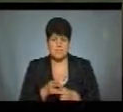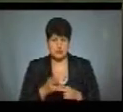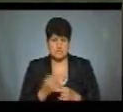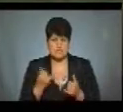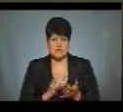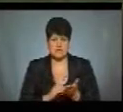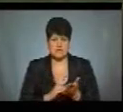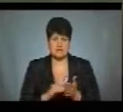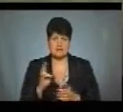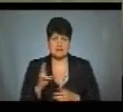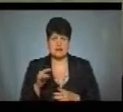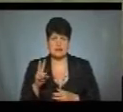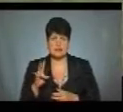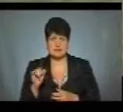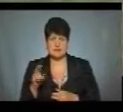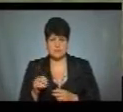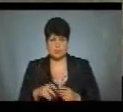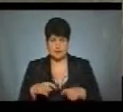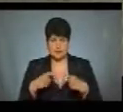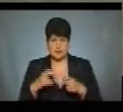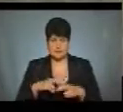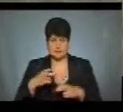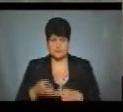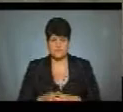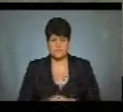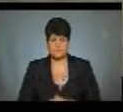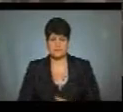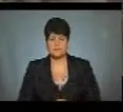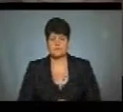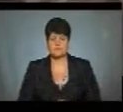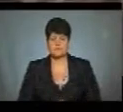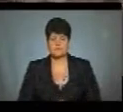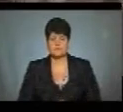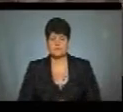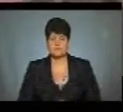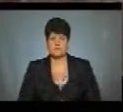журналіст Надія Німець буде бігти психологічну смугу перешкод. Це може теж злетіти, але зараз не